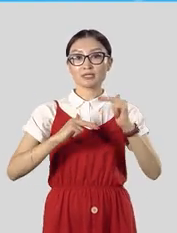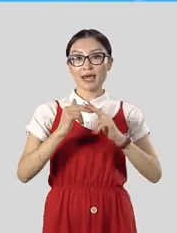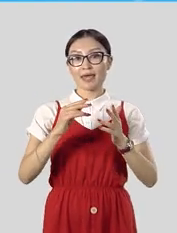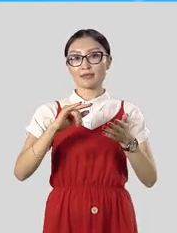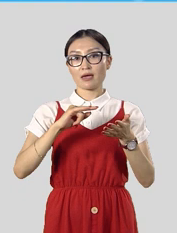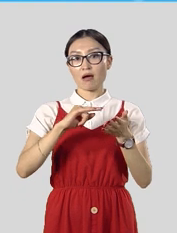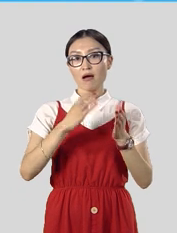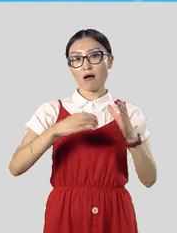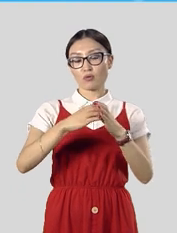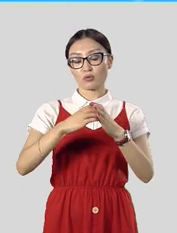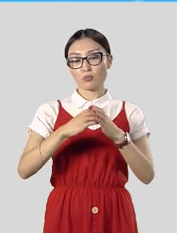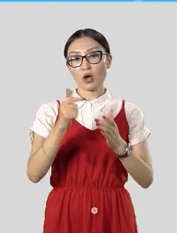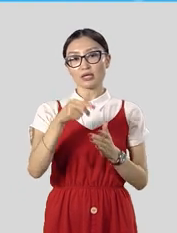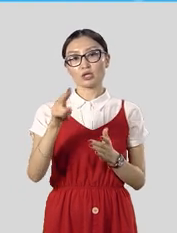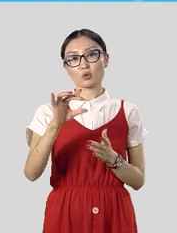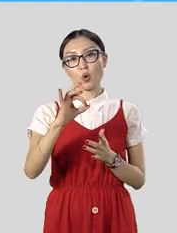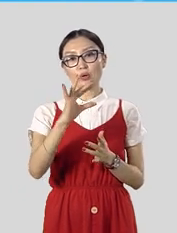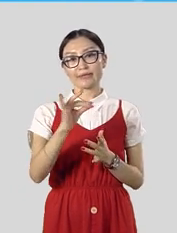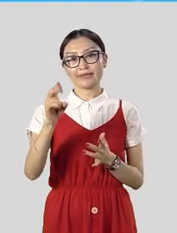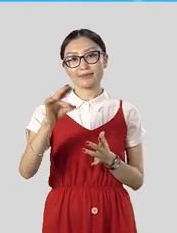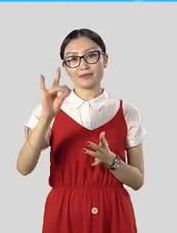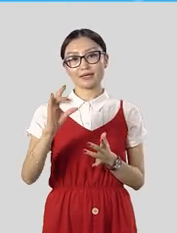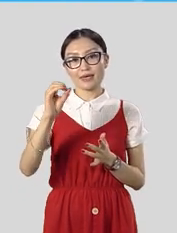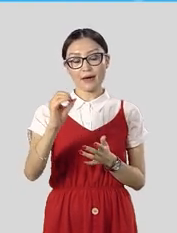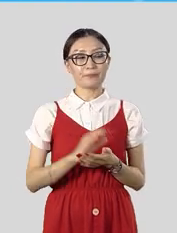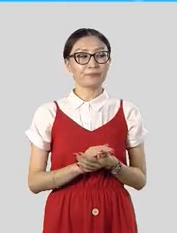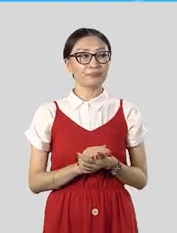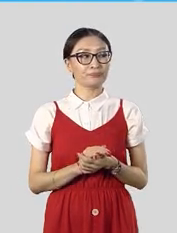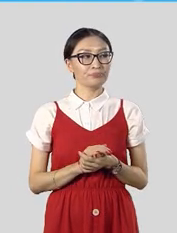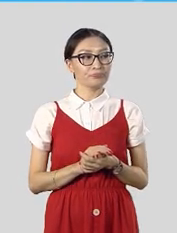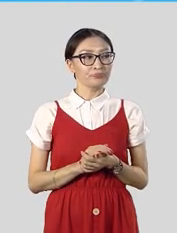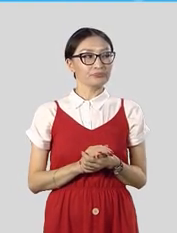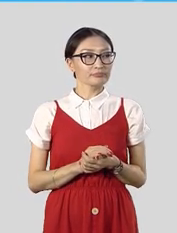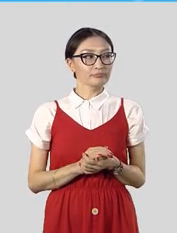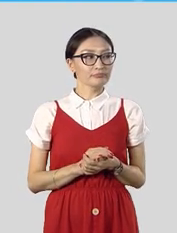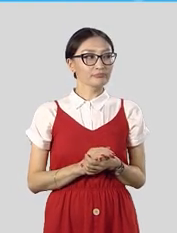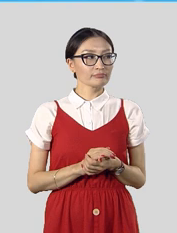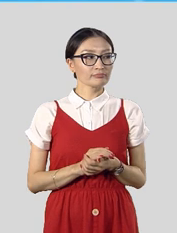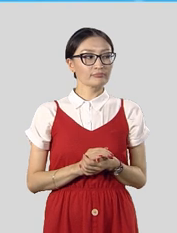класса гидроидные на примере гидры стебельчатой.